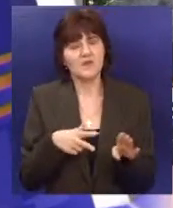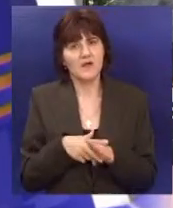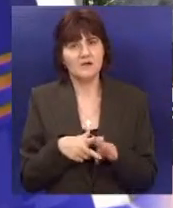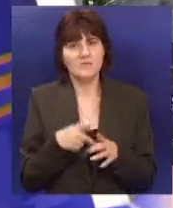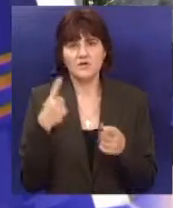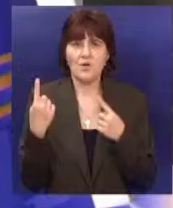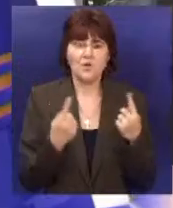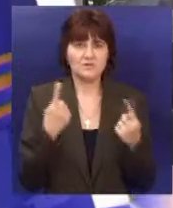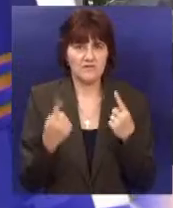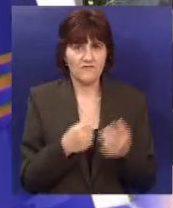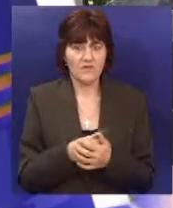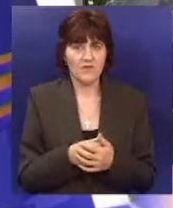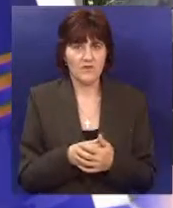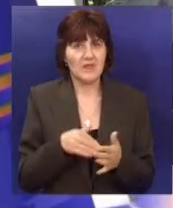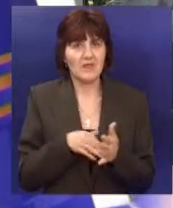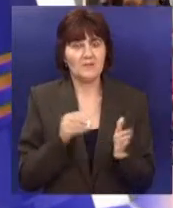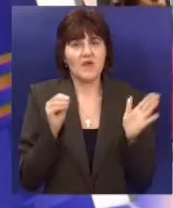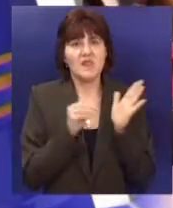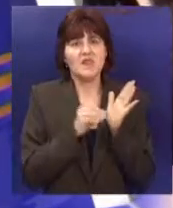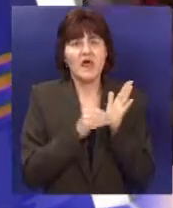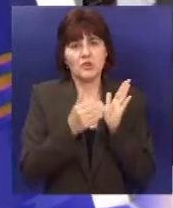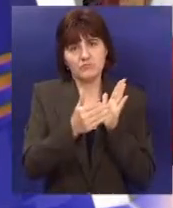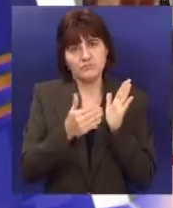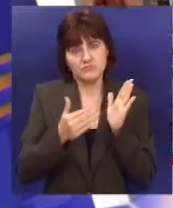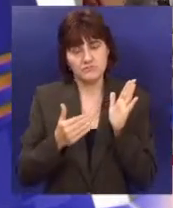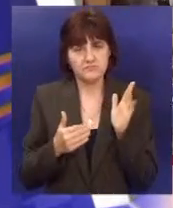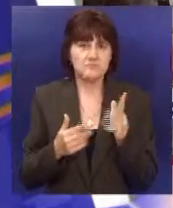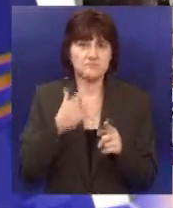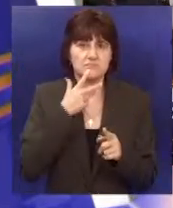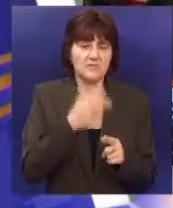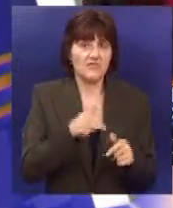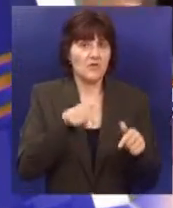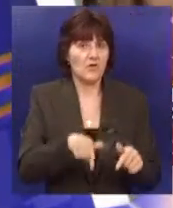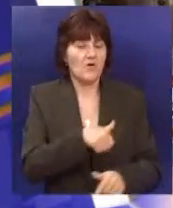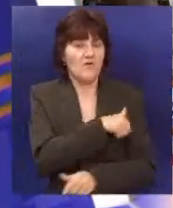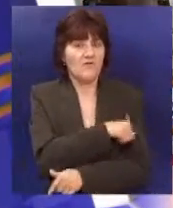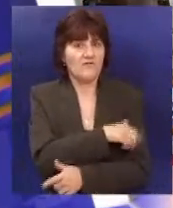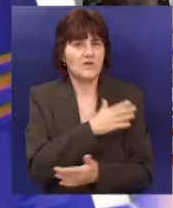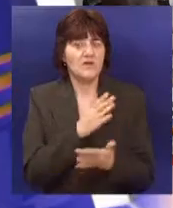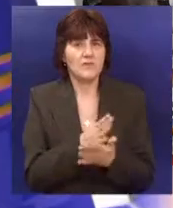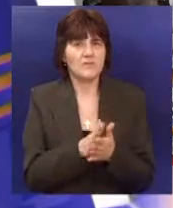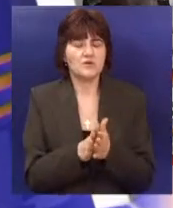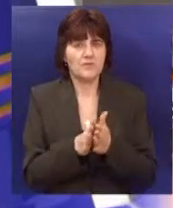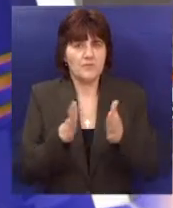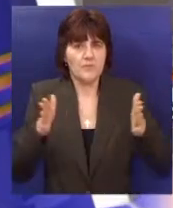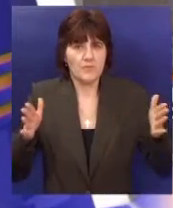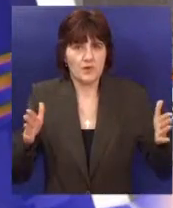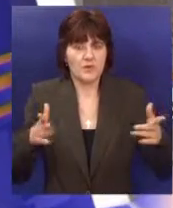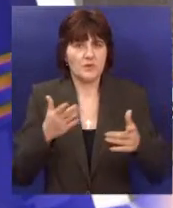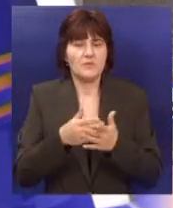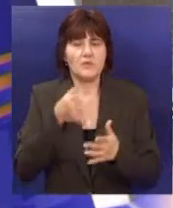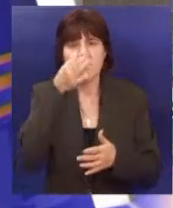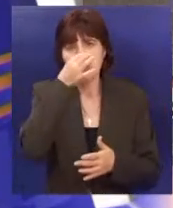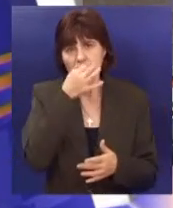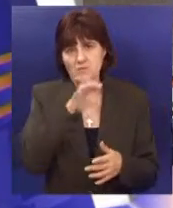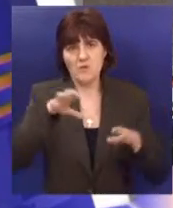godina remetile uslove održavanja sajma. Osim pomeranja datuma održavanja, još jedna od novina jeste da će ovogodišnji sajam biti prostorno proširen,